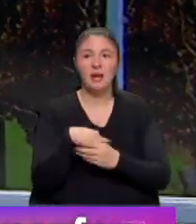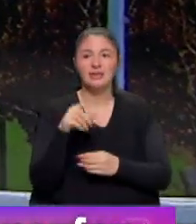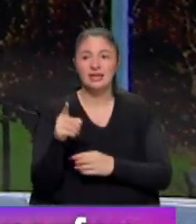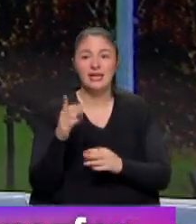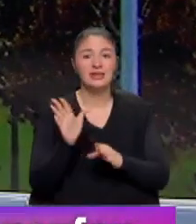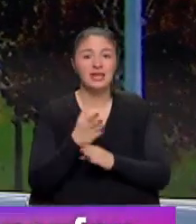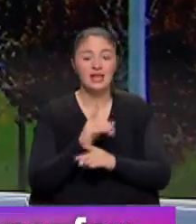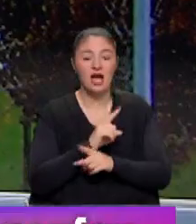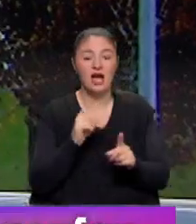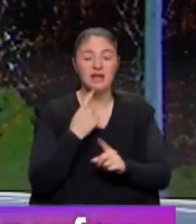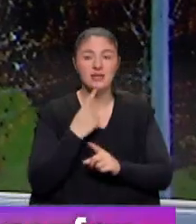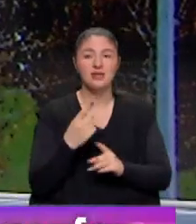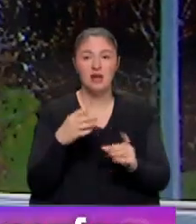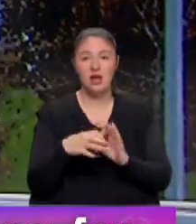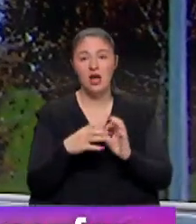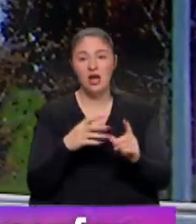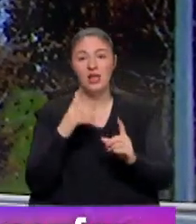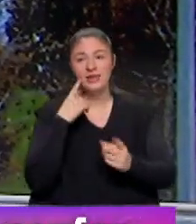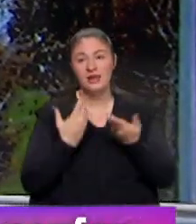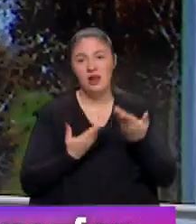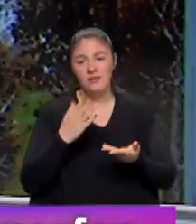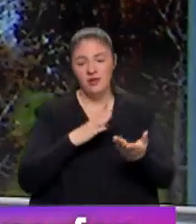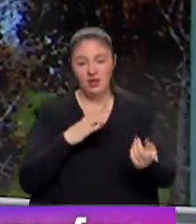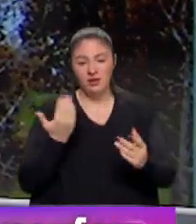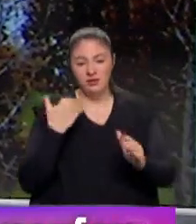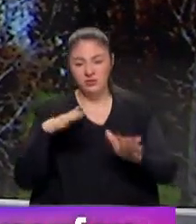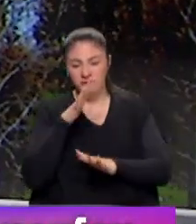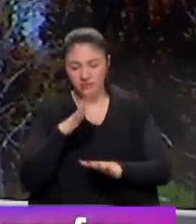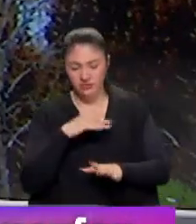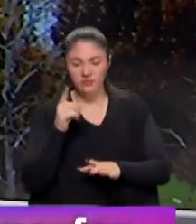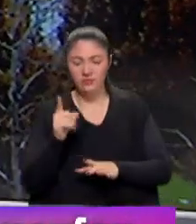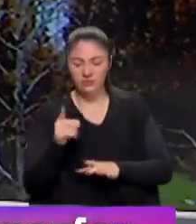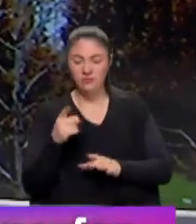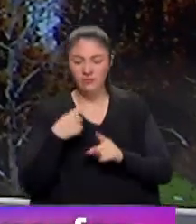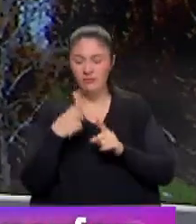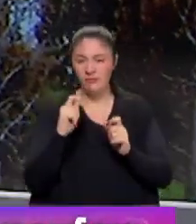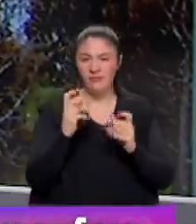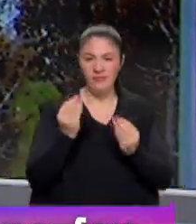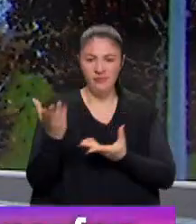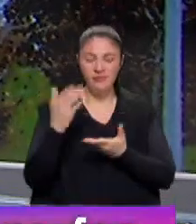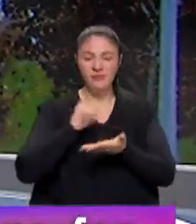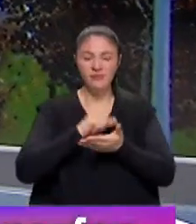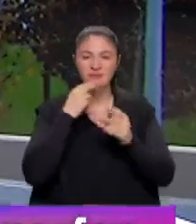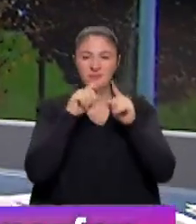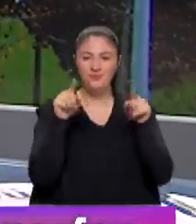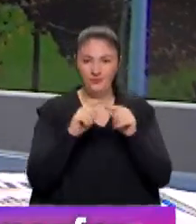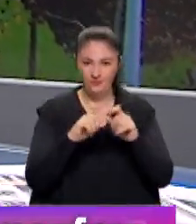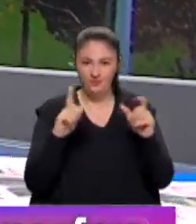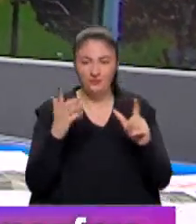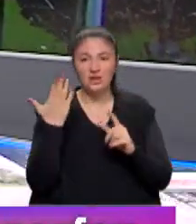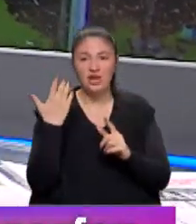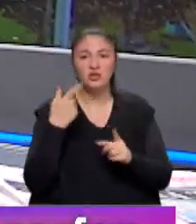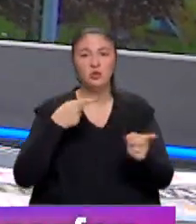Parti'nin neden hayır dediğiyle ilgili değerlendirmeler var, kulis bilgiler var. Onları da paylaşmış olalım. Gazete pencereyi bir büyütelim.